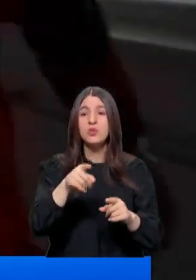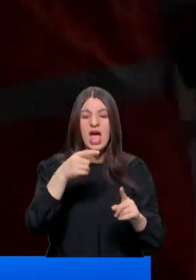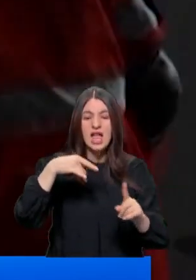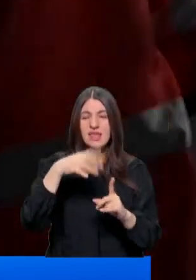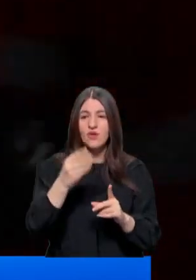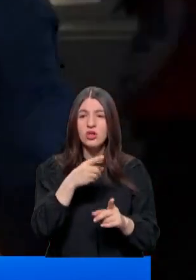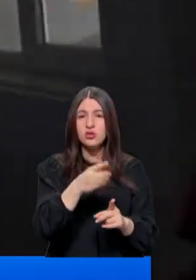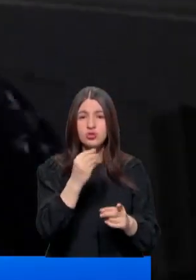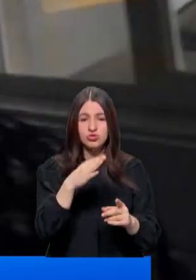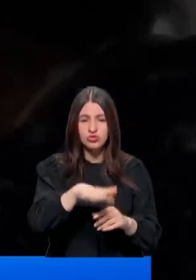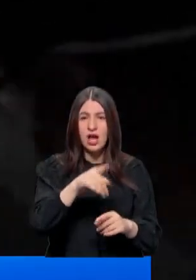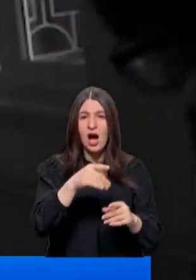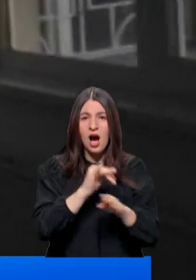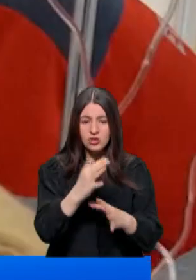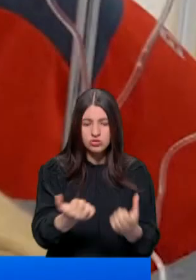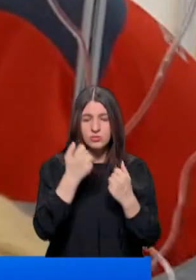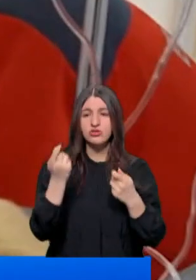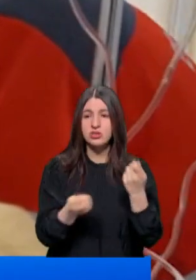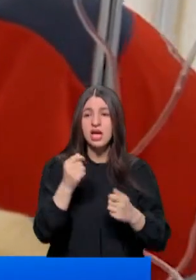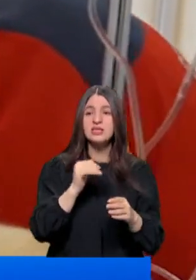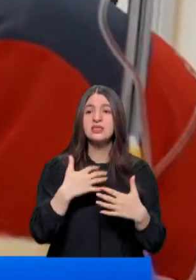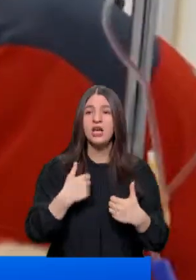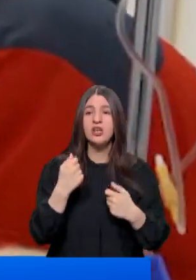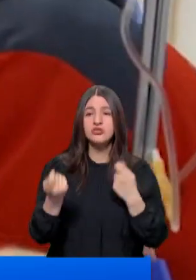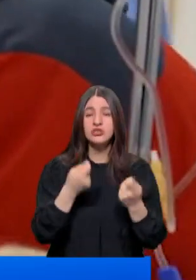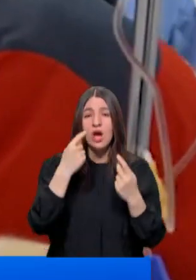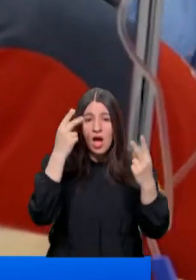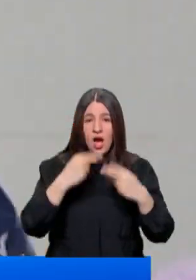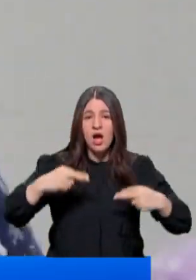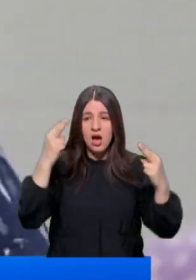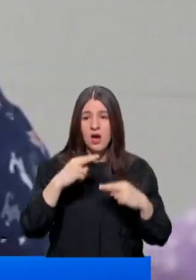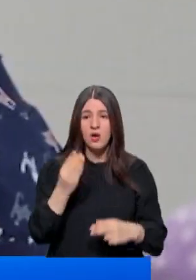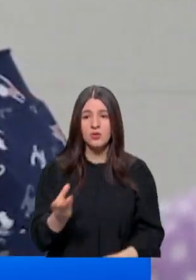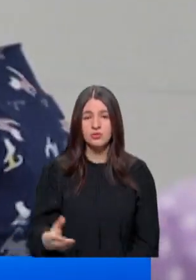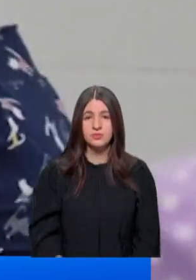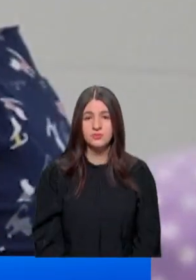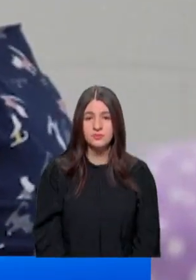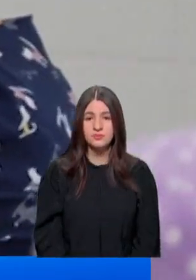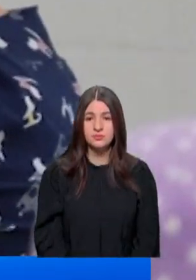çocuklardan birini hayata döndürmeye çalışırken sağlık görevlileri de gözyaşlarına hakim olamadı.